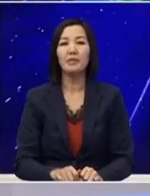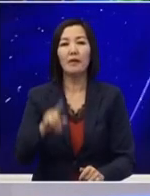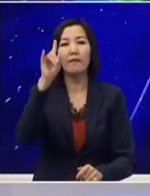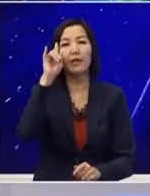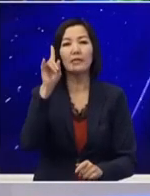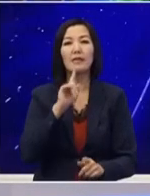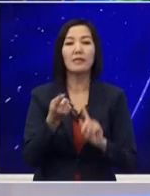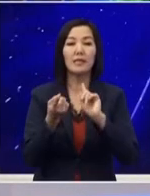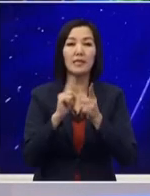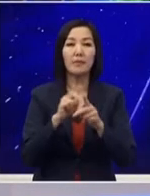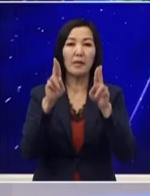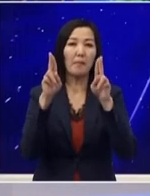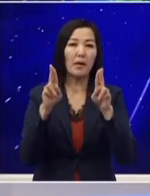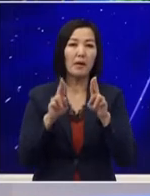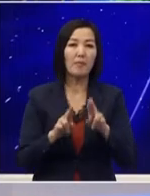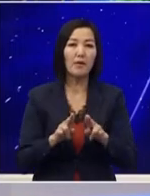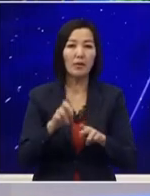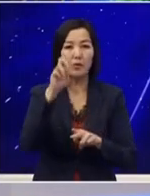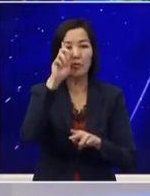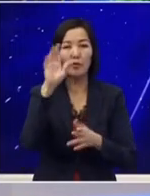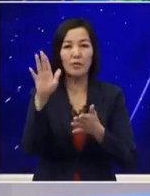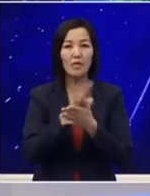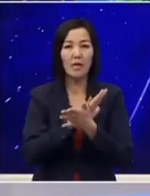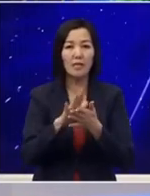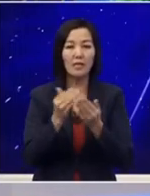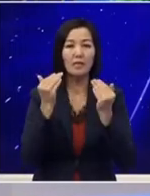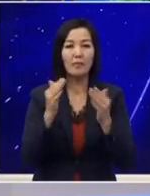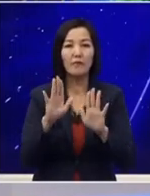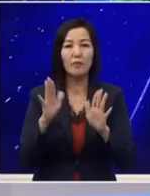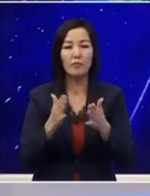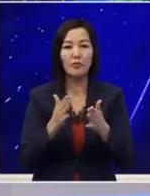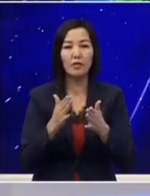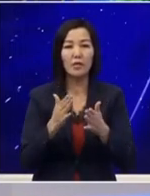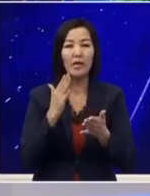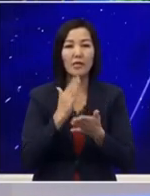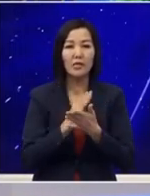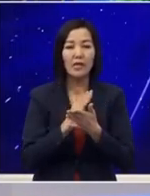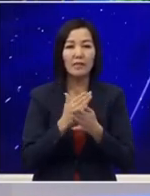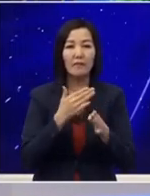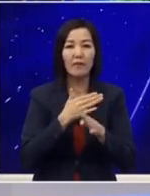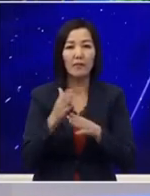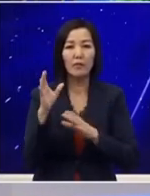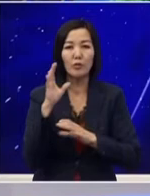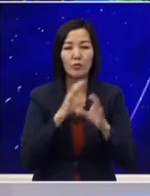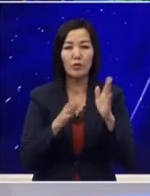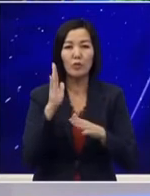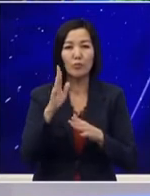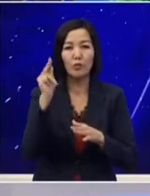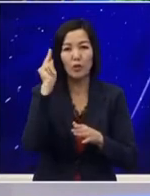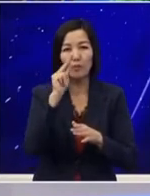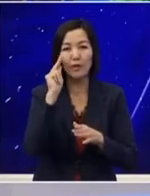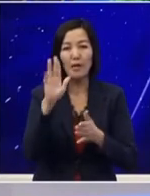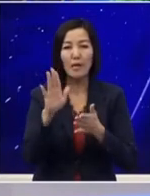В Казахстане изменят правила отработки государственного гранта. Теперь, в случае, если часть времени студент будет обучаться